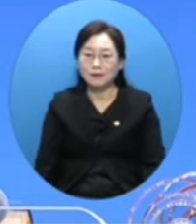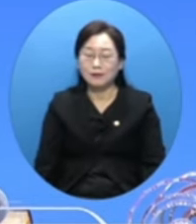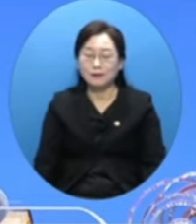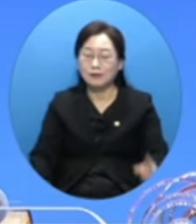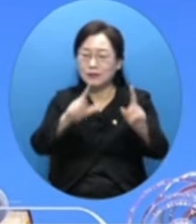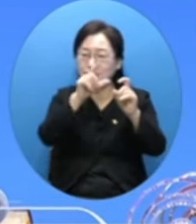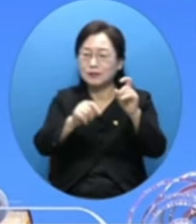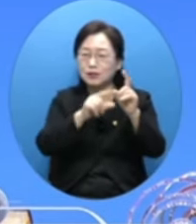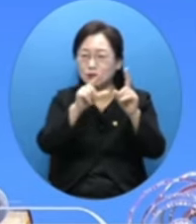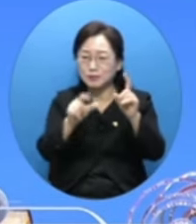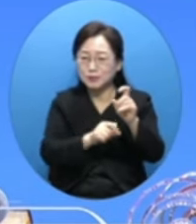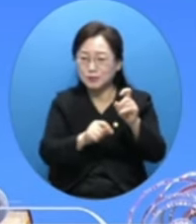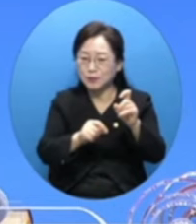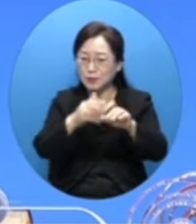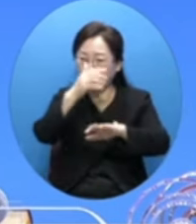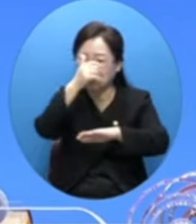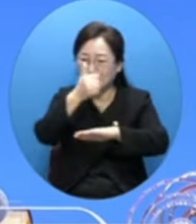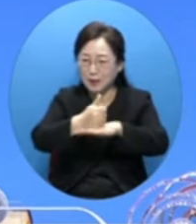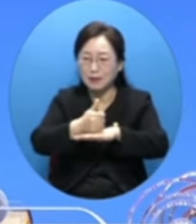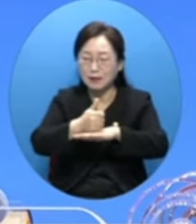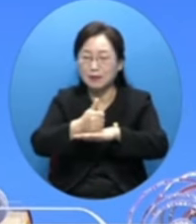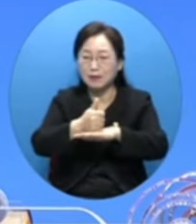11월 말에